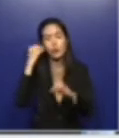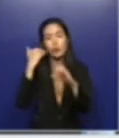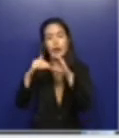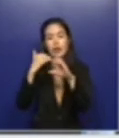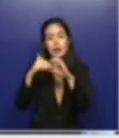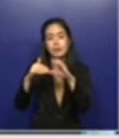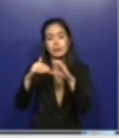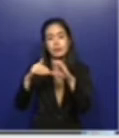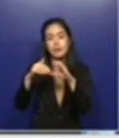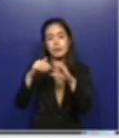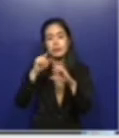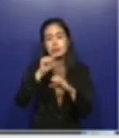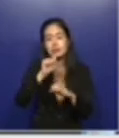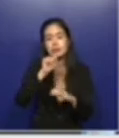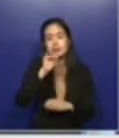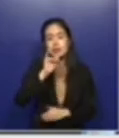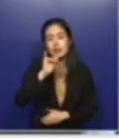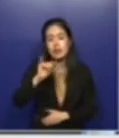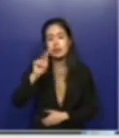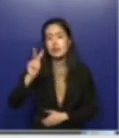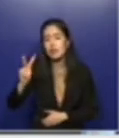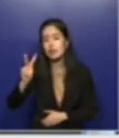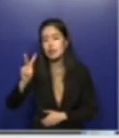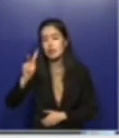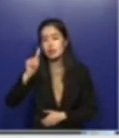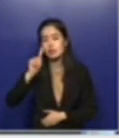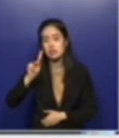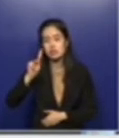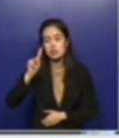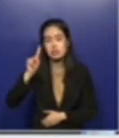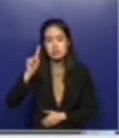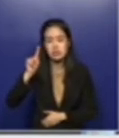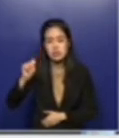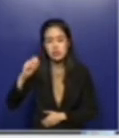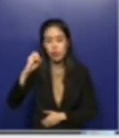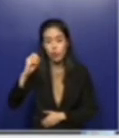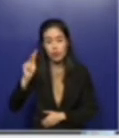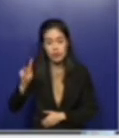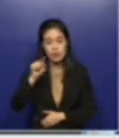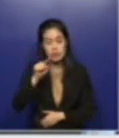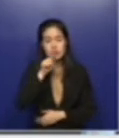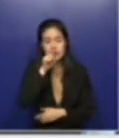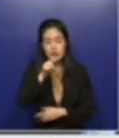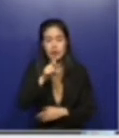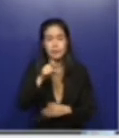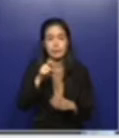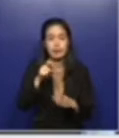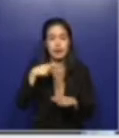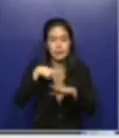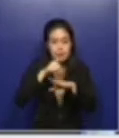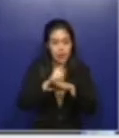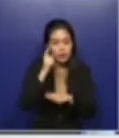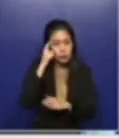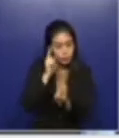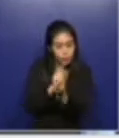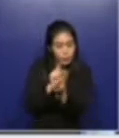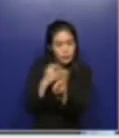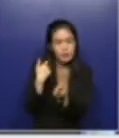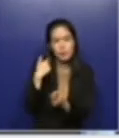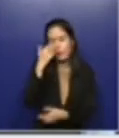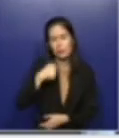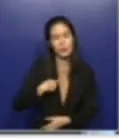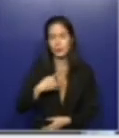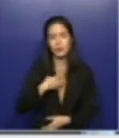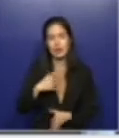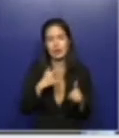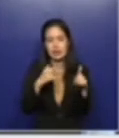TikTok มันเป็นแอปพลิเคชันชนิดหนึ่งที่เขานิยมเล่นมากท่านประธานครับผมเองก็ยังเล่นไม่เป็นไม่อยากจะเล่นนะเพราะมันเผยแพ